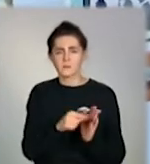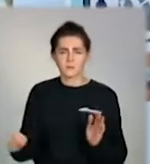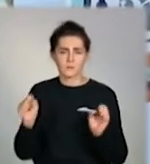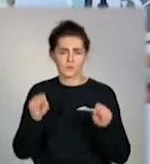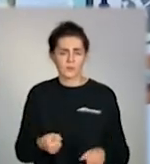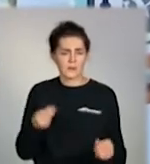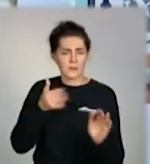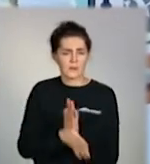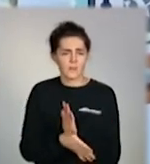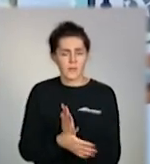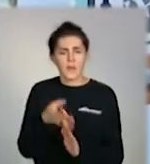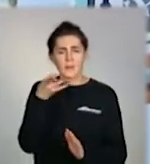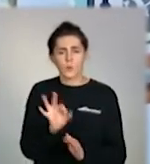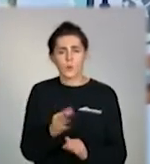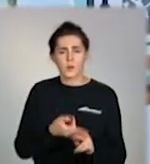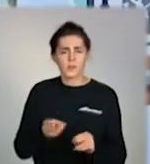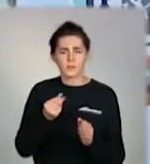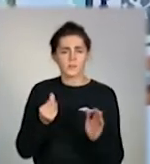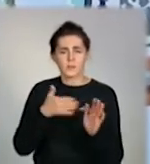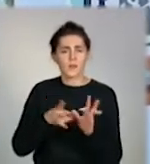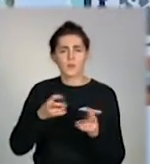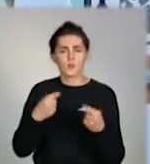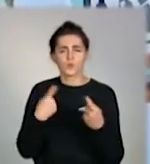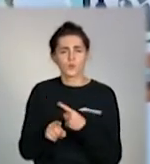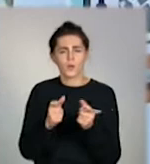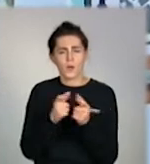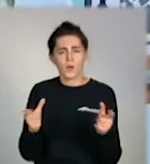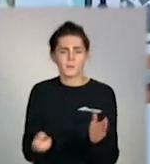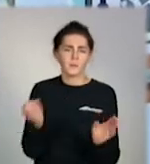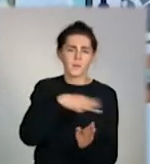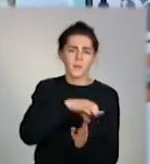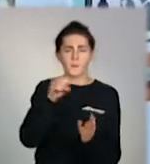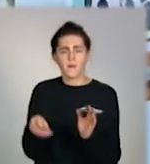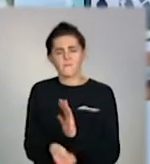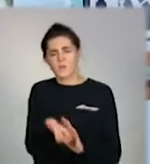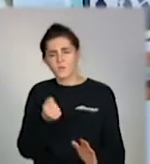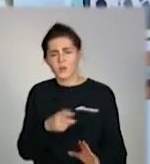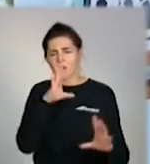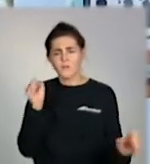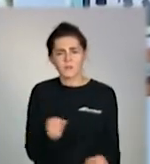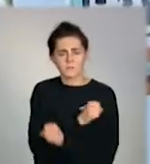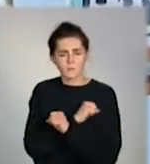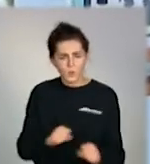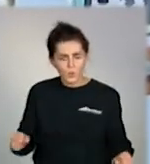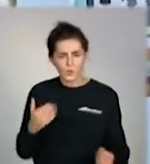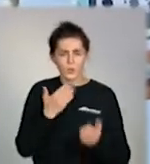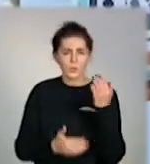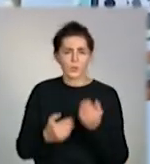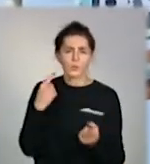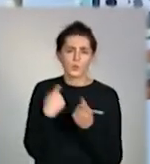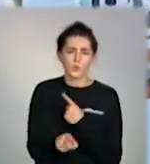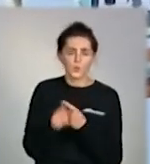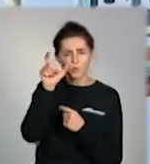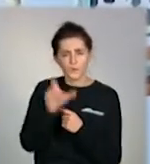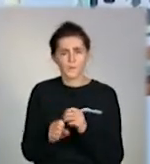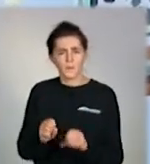цю суму. Но ця сума не переводиться ні на інші карточки, не знімається налічка, невозможно її перебросити, допустим, другим лицам.